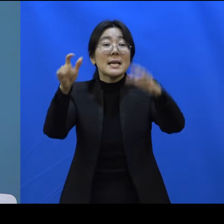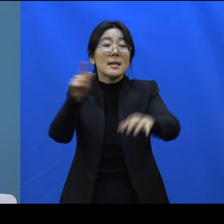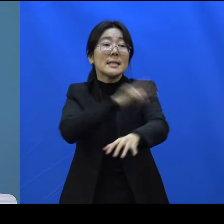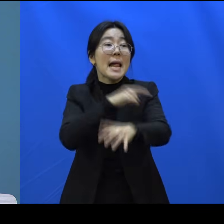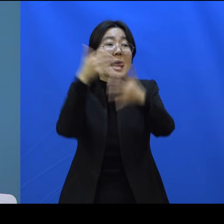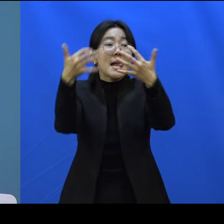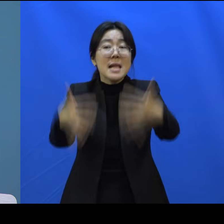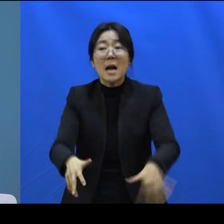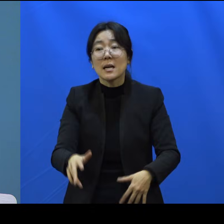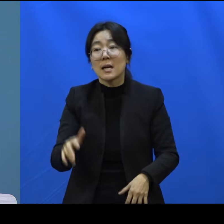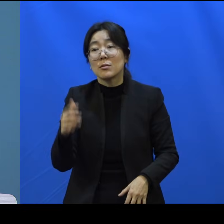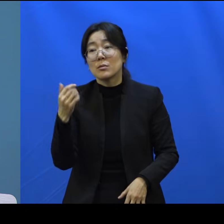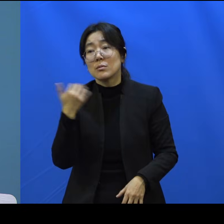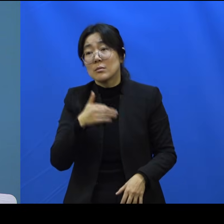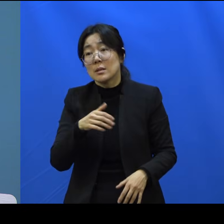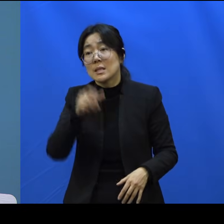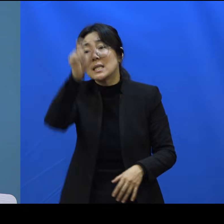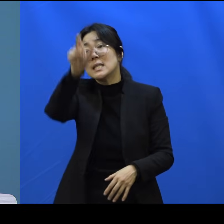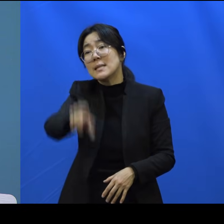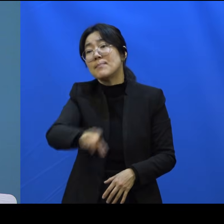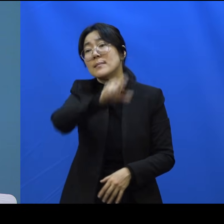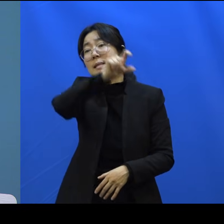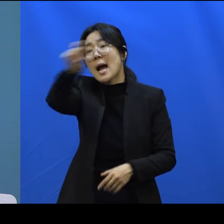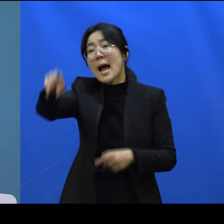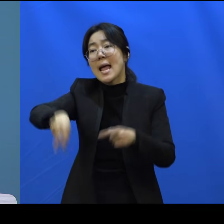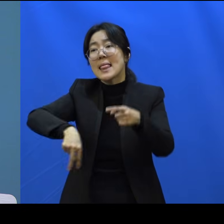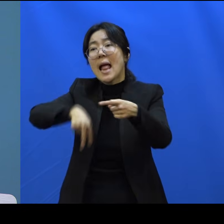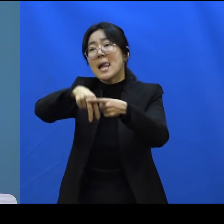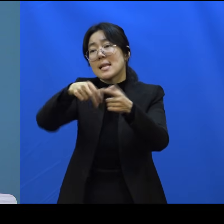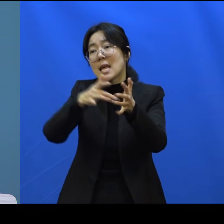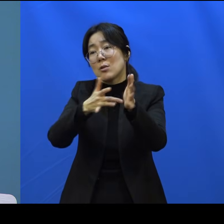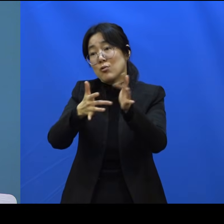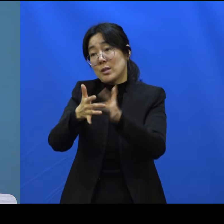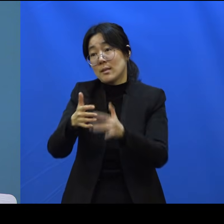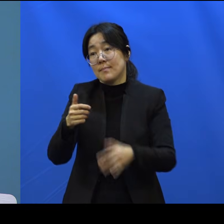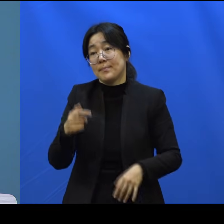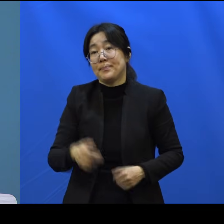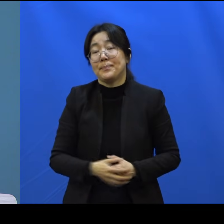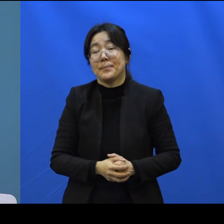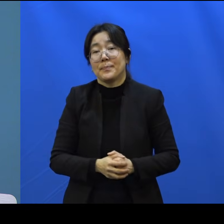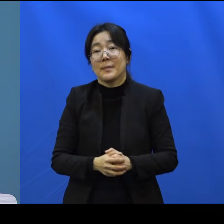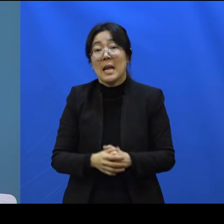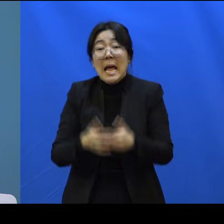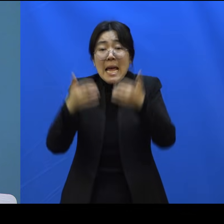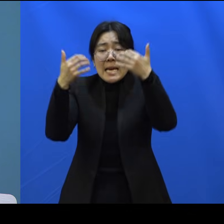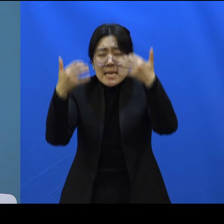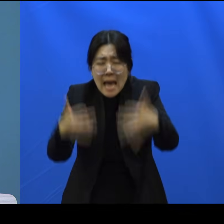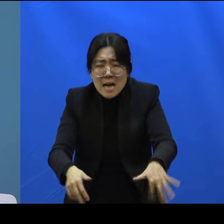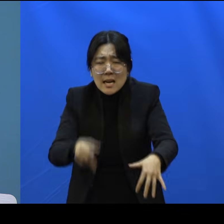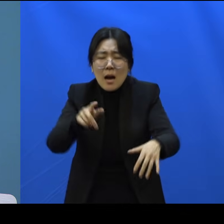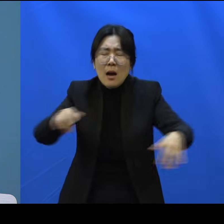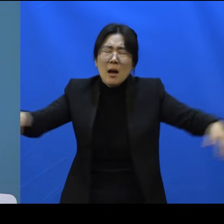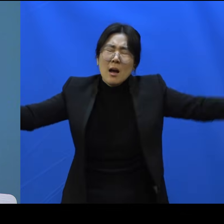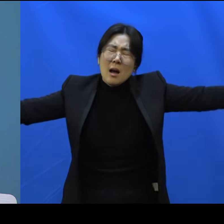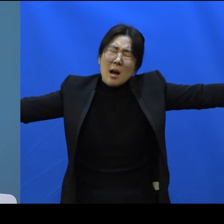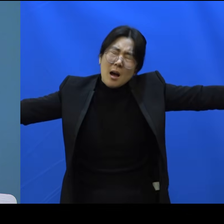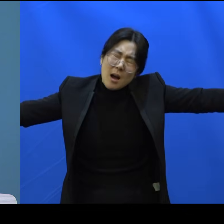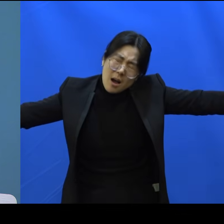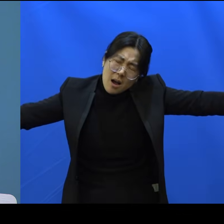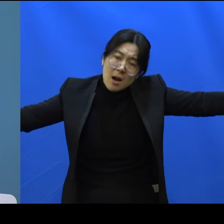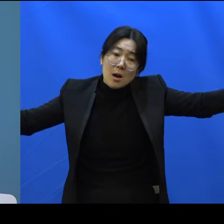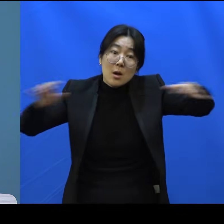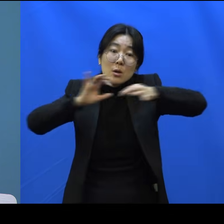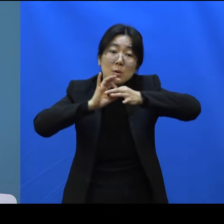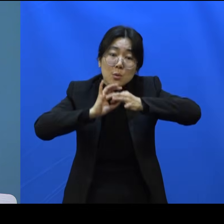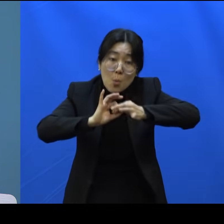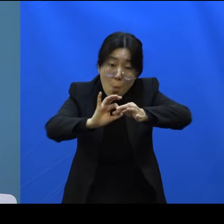통하여 구원의 역사를 이루신 거예요. 하나님의 역사를 보이신 거예요. 거기에서 하나님의 능력이 나타나요.